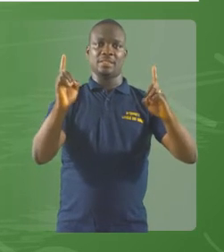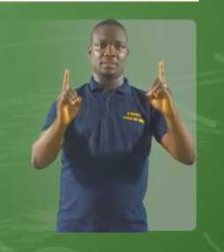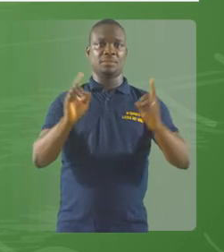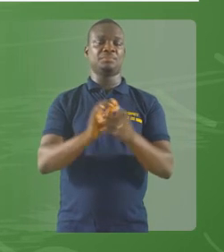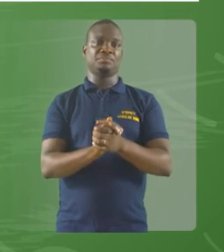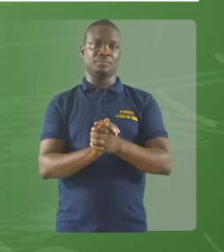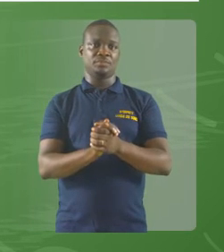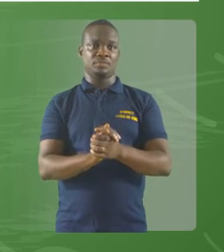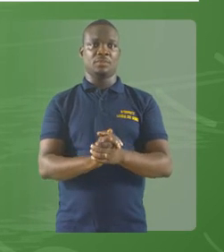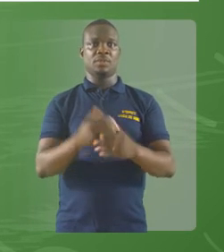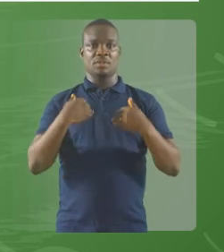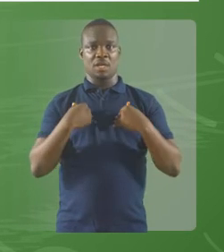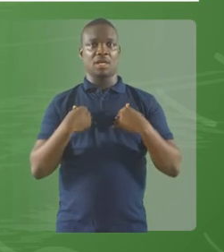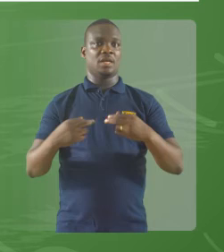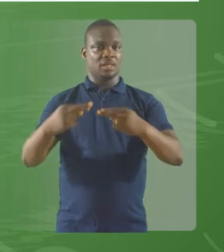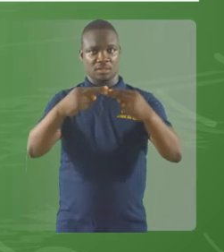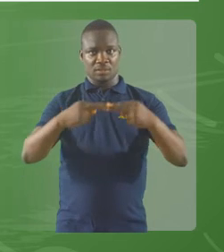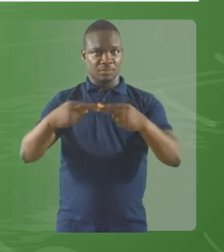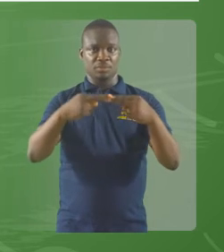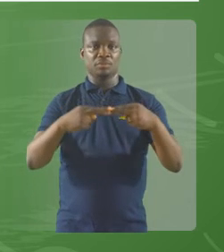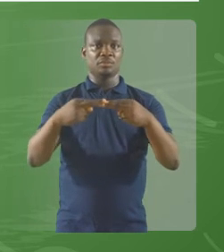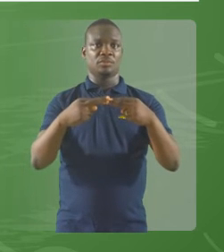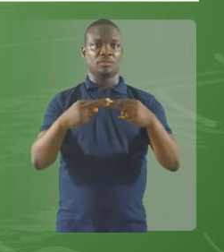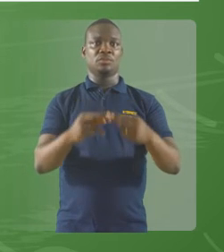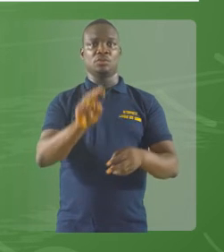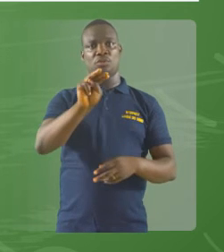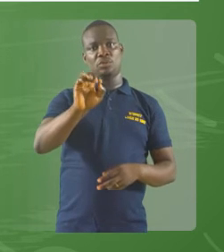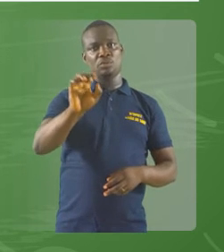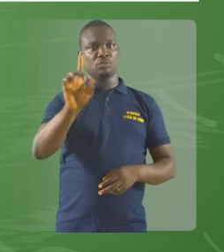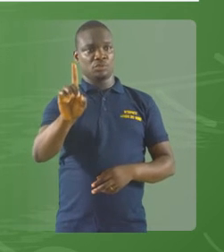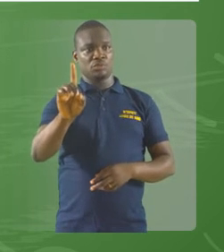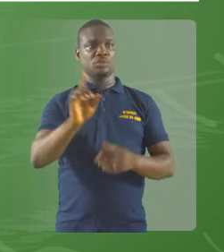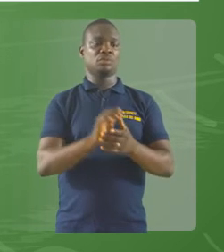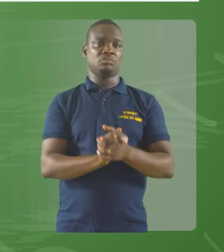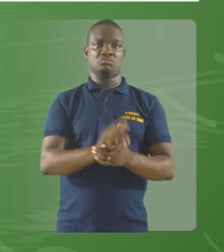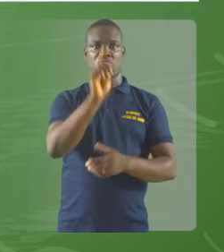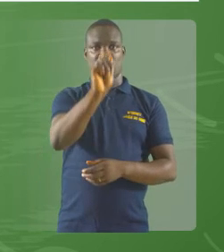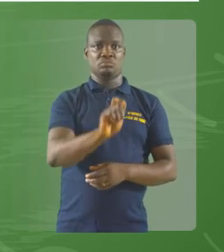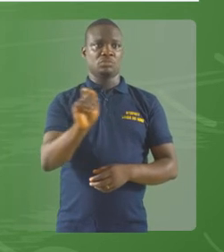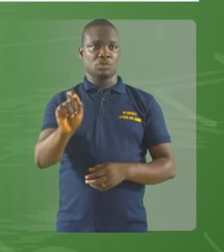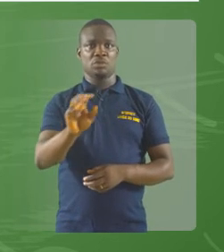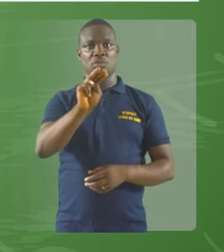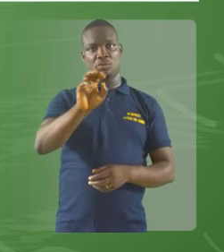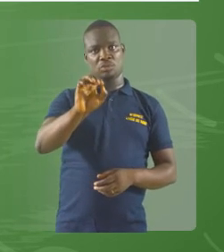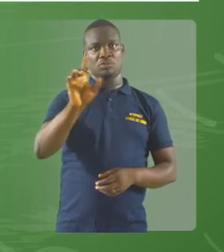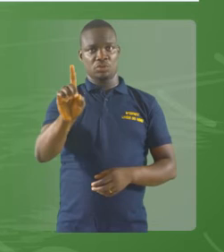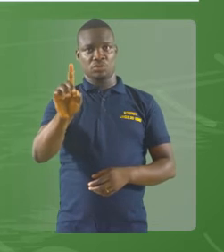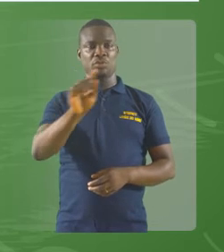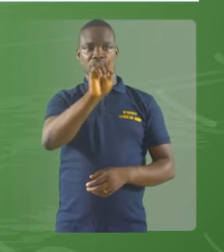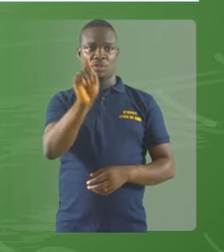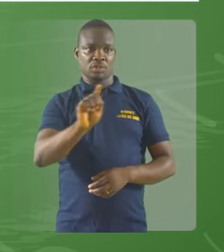traduire par un rapport de modules. Et donc, le module de Z'